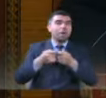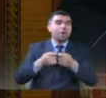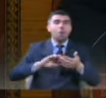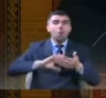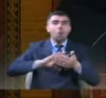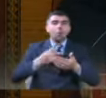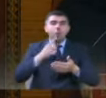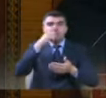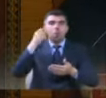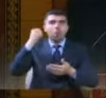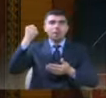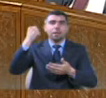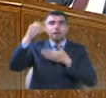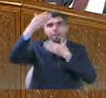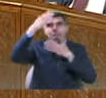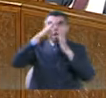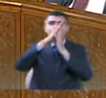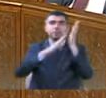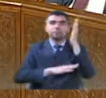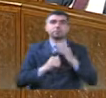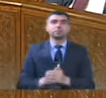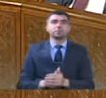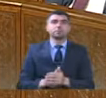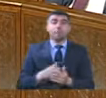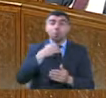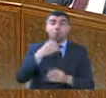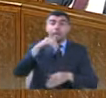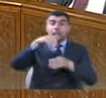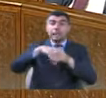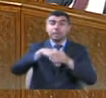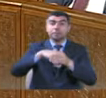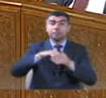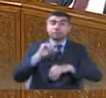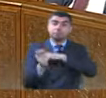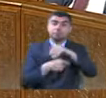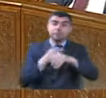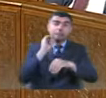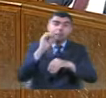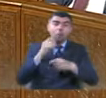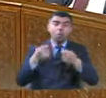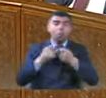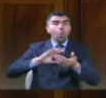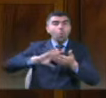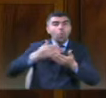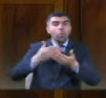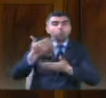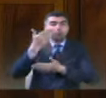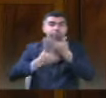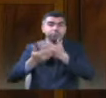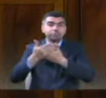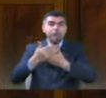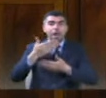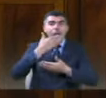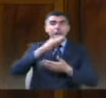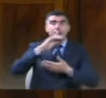يقدمونها فداء لوطنهم. ونحن في الحركة الشعبية نؤمن أشد الإيمان بأن أفضل ثروة يتوفر عليها